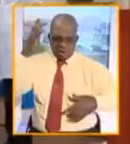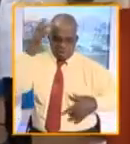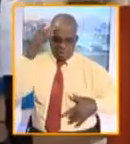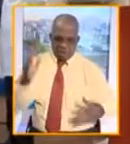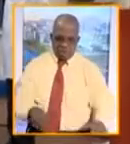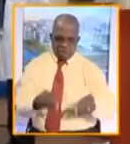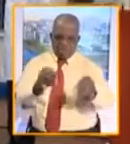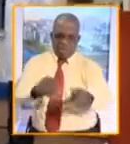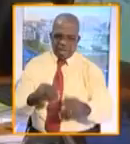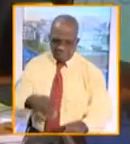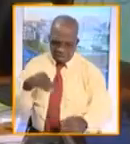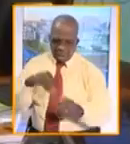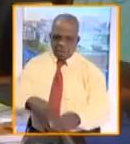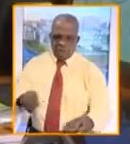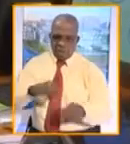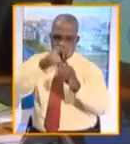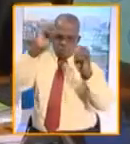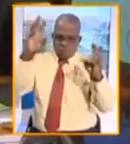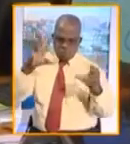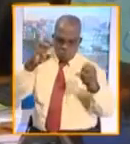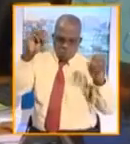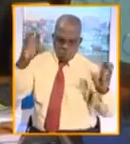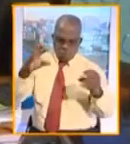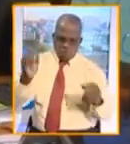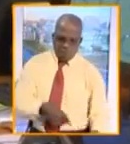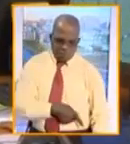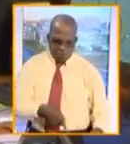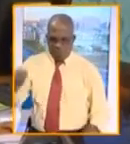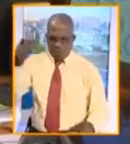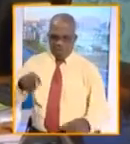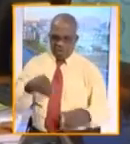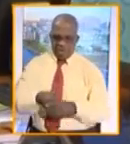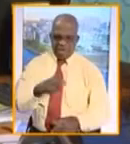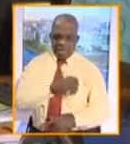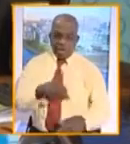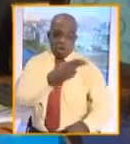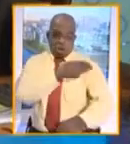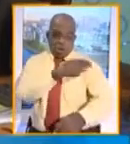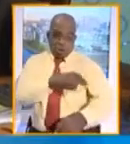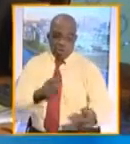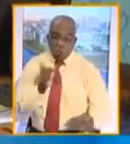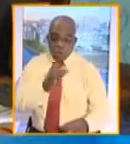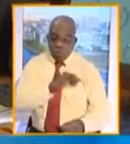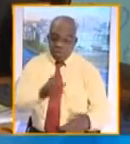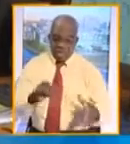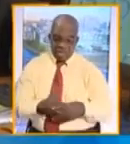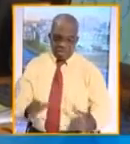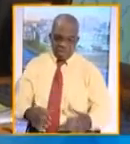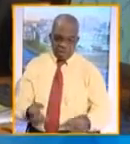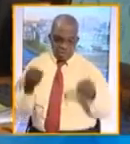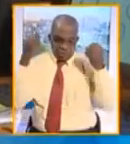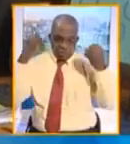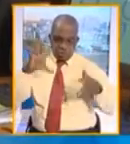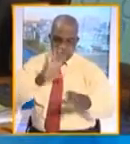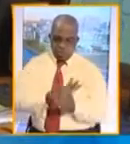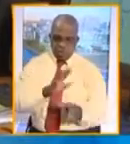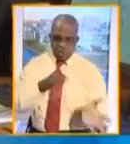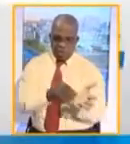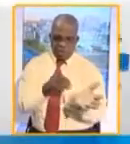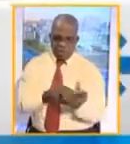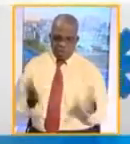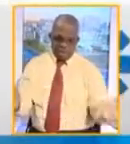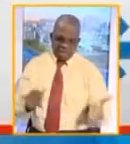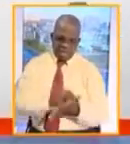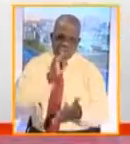Cette ambulance va prendre en charge la population de cette région. Voilà, donc c'est un soulagement. C'est un soulagement pour